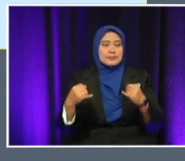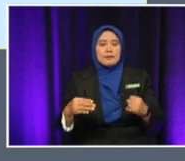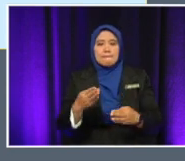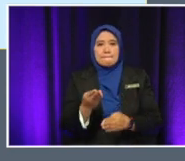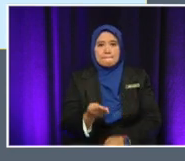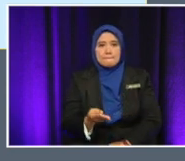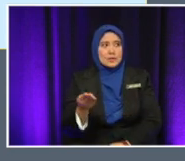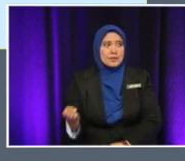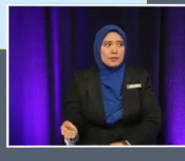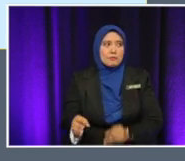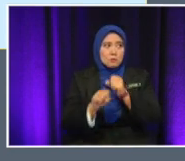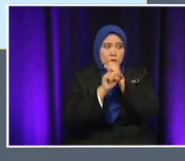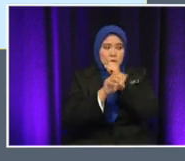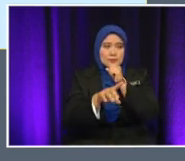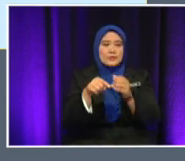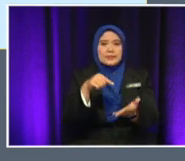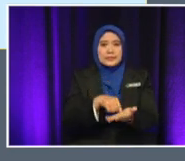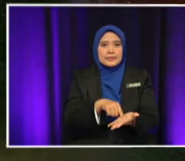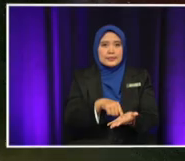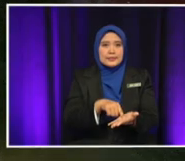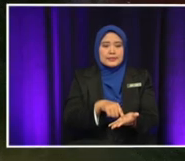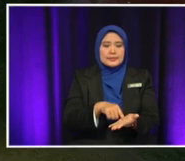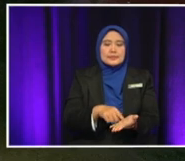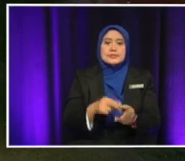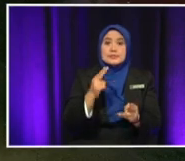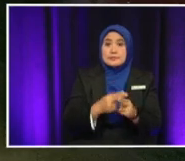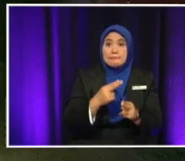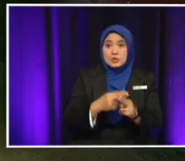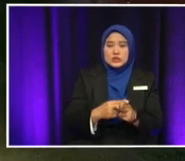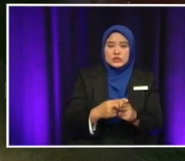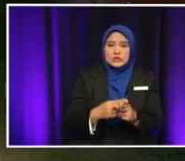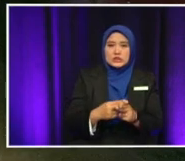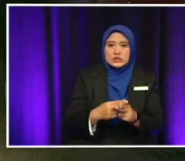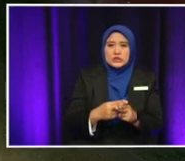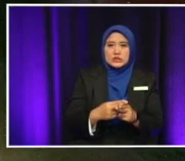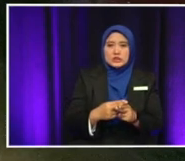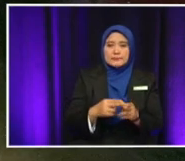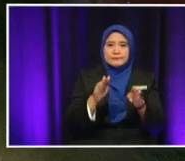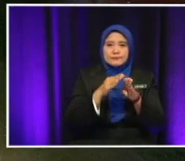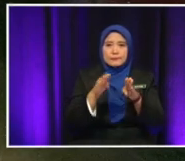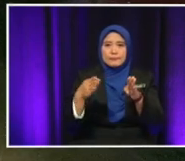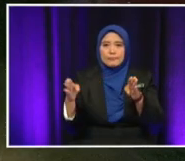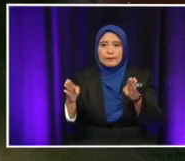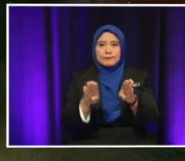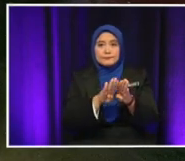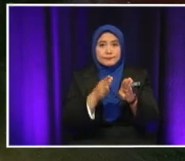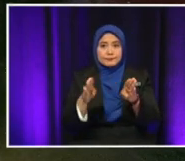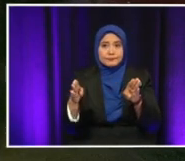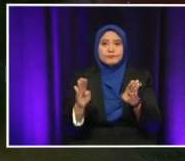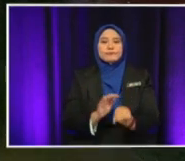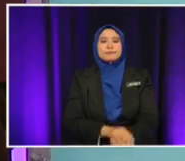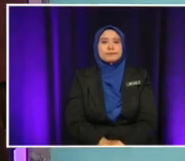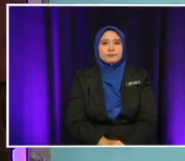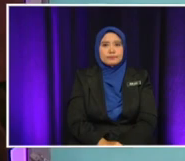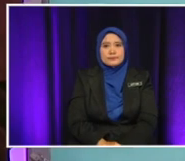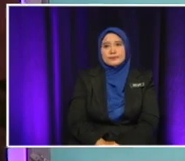Kalau di luar sana banyak yang gantung di jalan raya nanti untuk Ini contohnya produk makanan nah